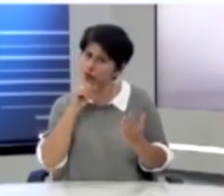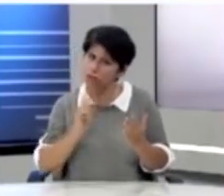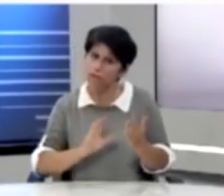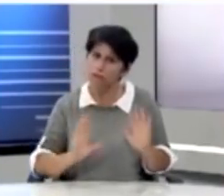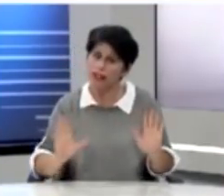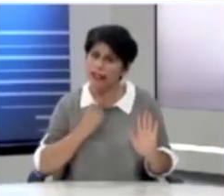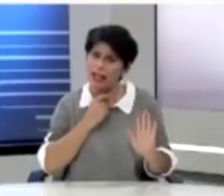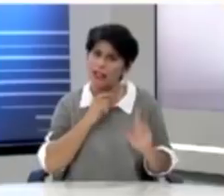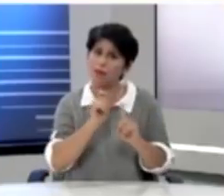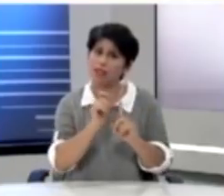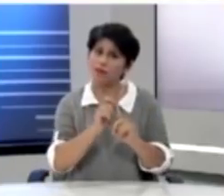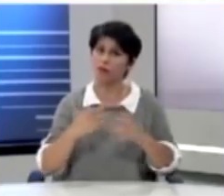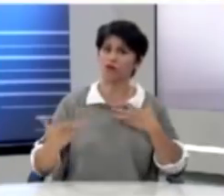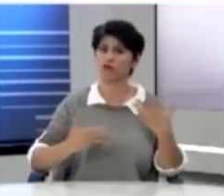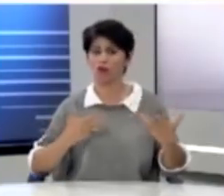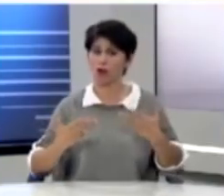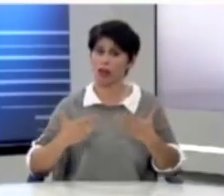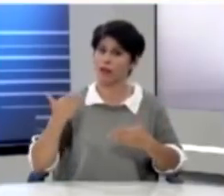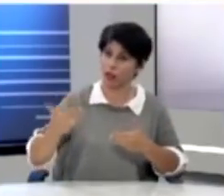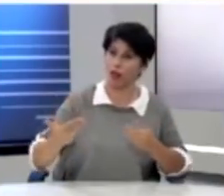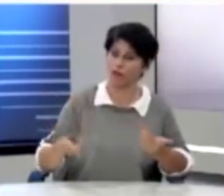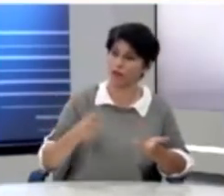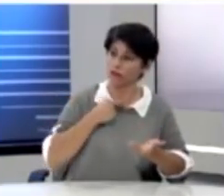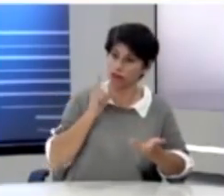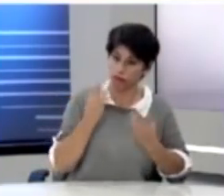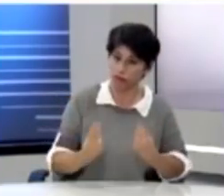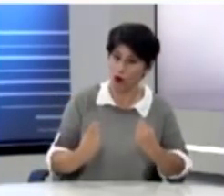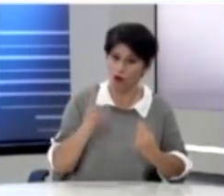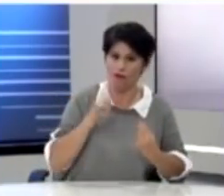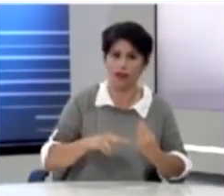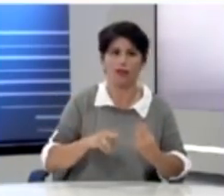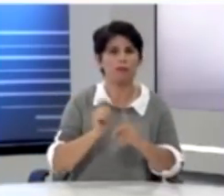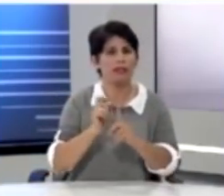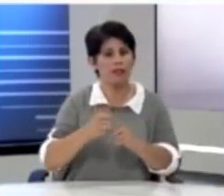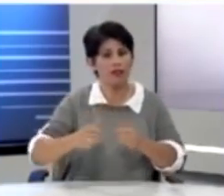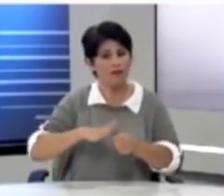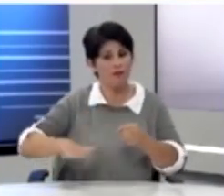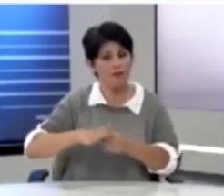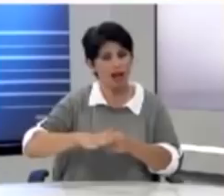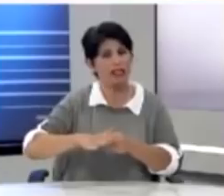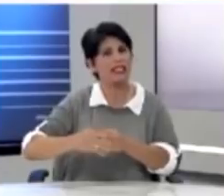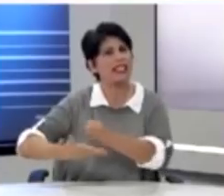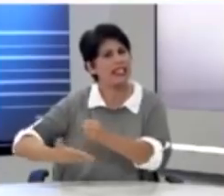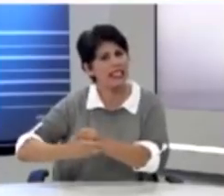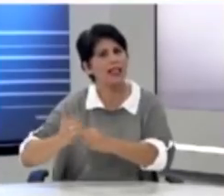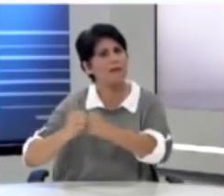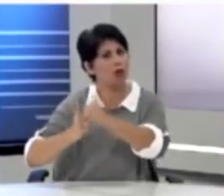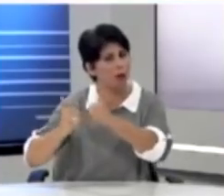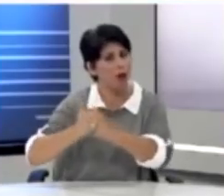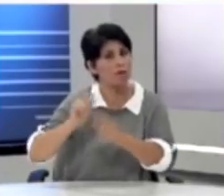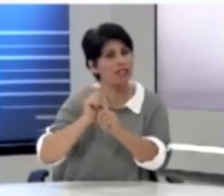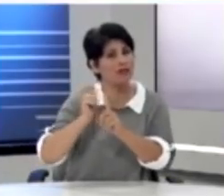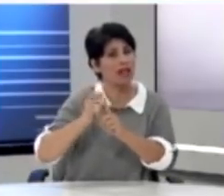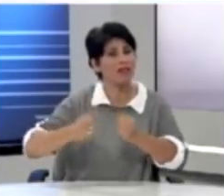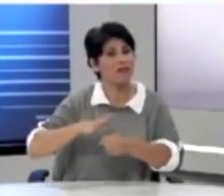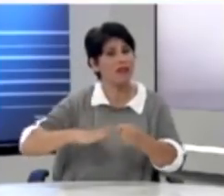αναγκαίοι ψηφιακοί εξυγχρονισμοί. Ψηφιακή βάση γης, ψηφιακή βάση υποδομών, ψηφιακή